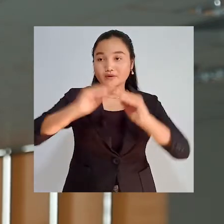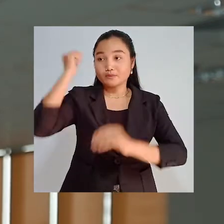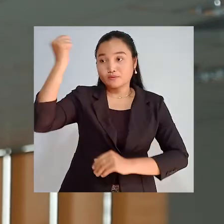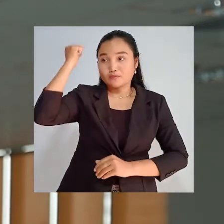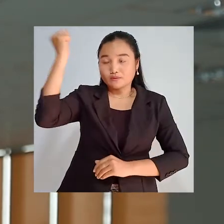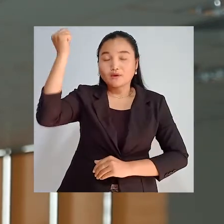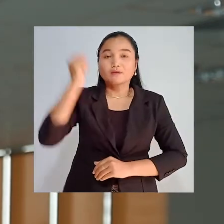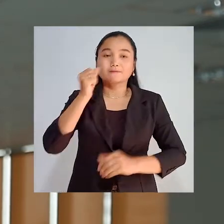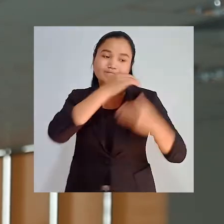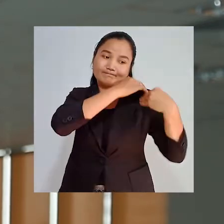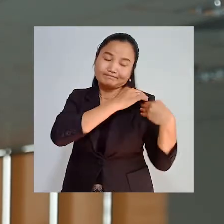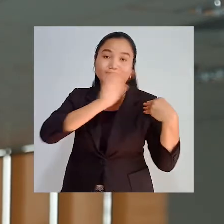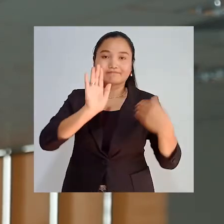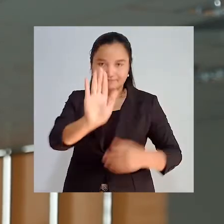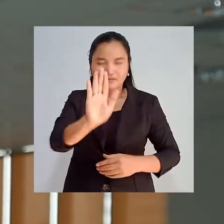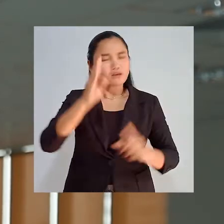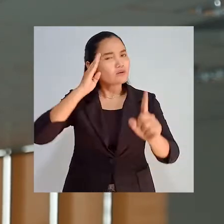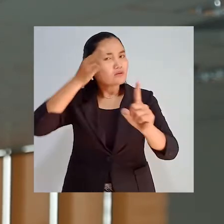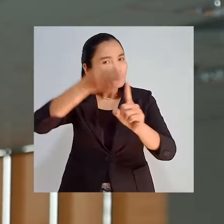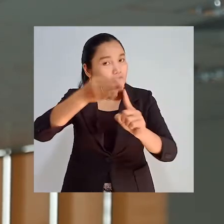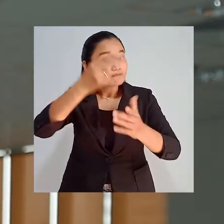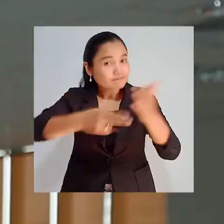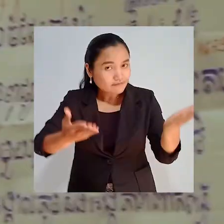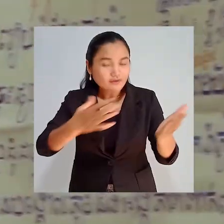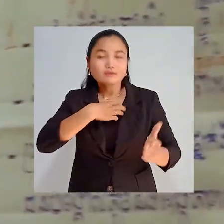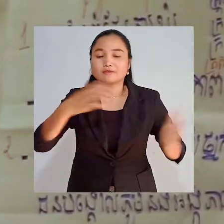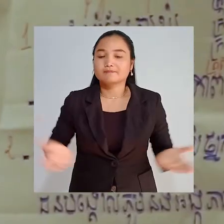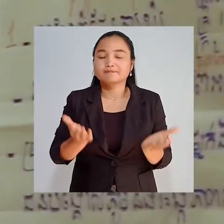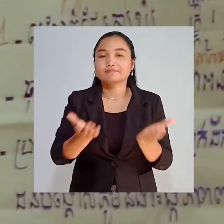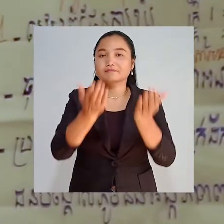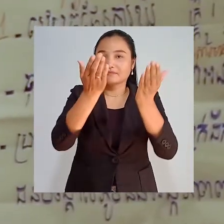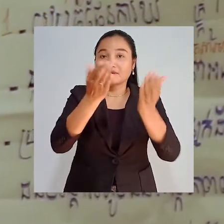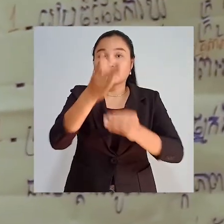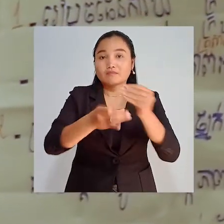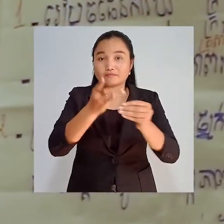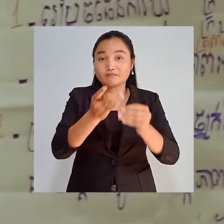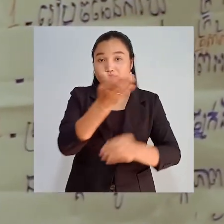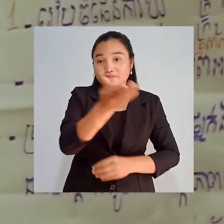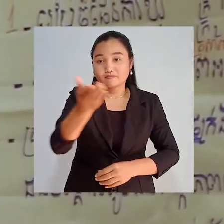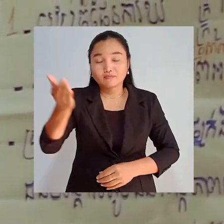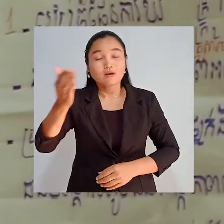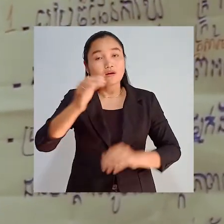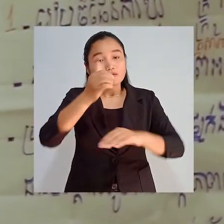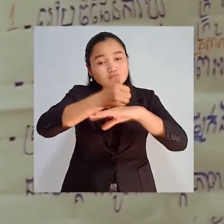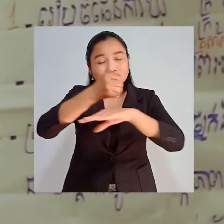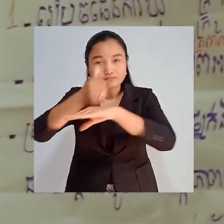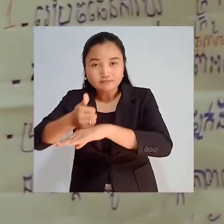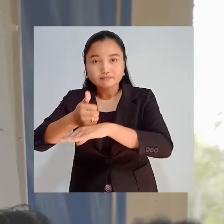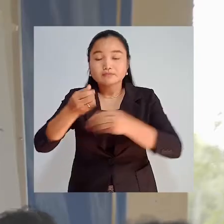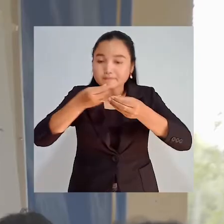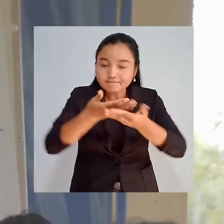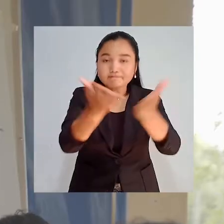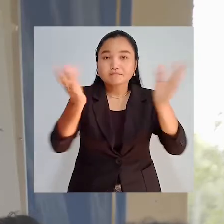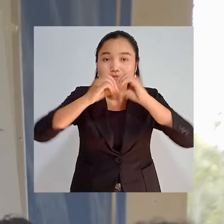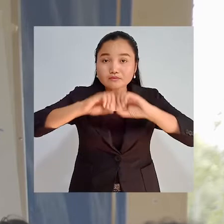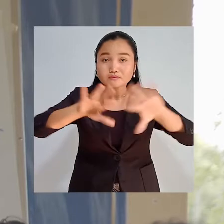មោះថាទូរនទីគាត់ក្នុងគោលបំណងដើម្បីលើកកម្ពស់ការយល់ដឹងរបស់ថ្នាក់ដឹកនាំនិងសា